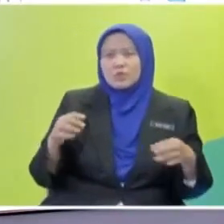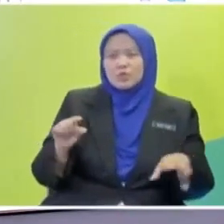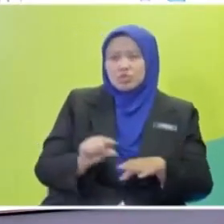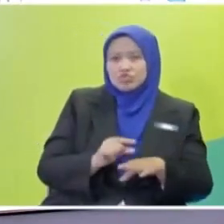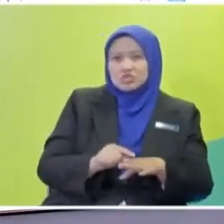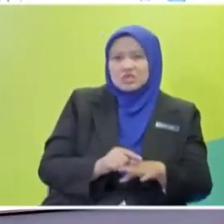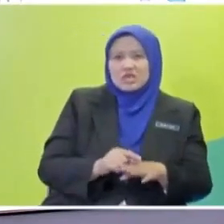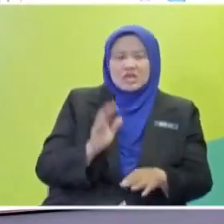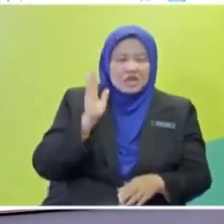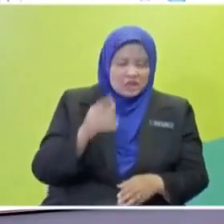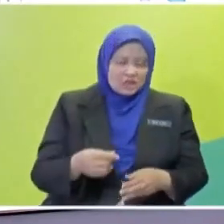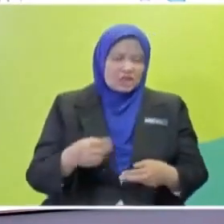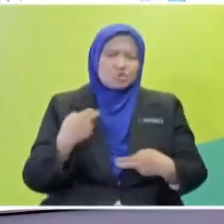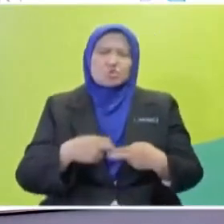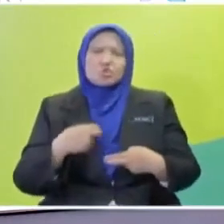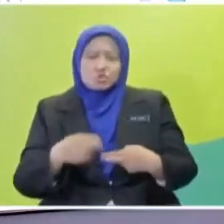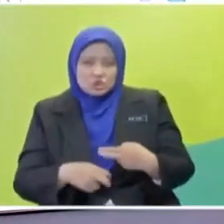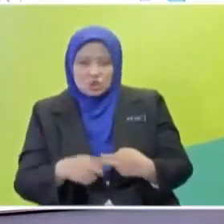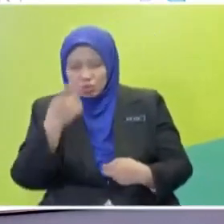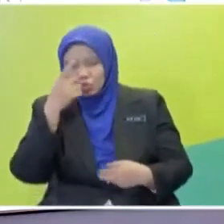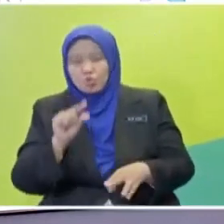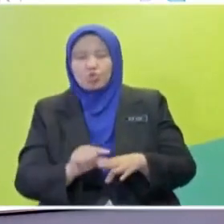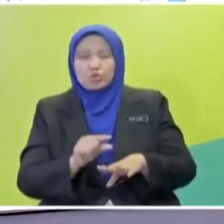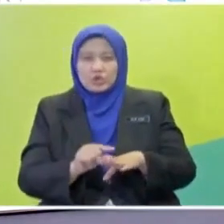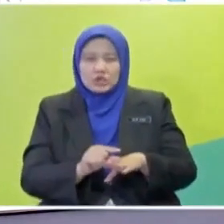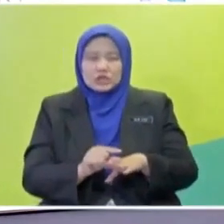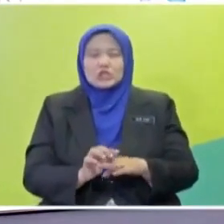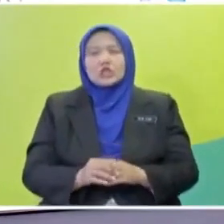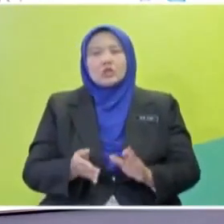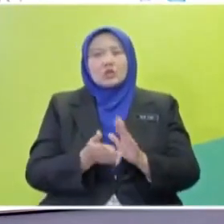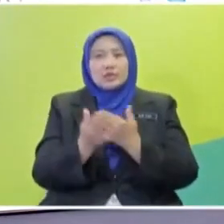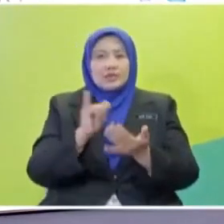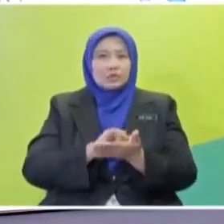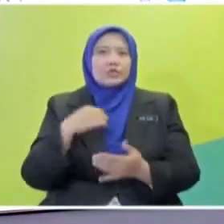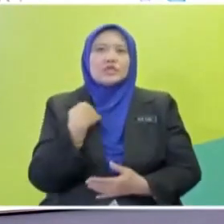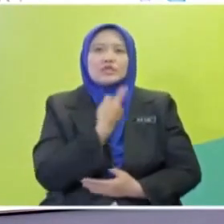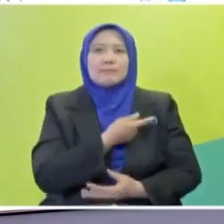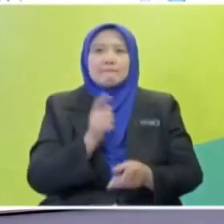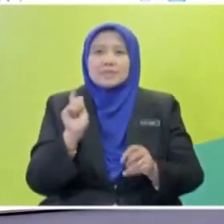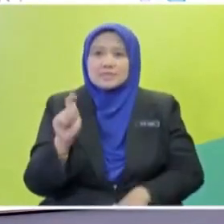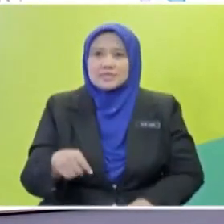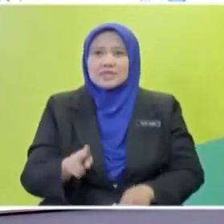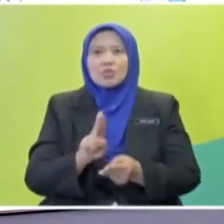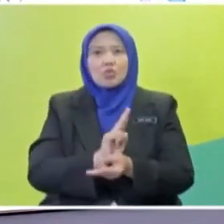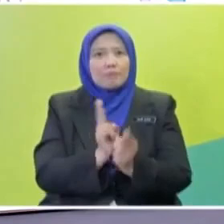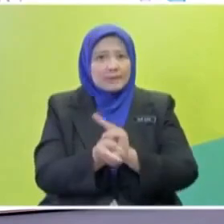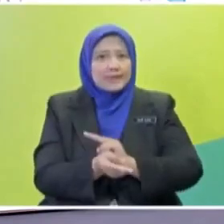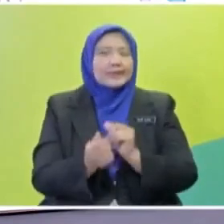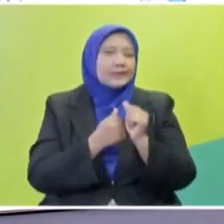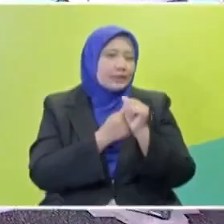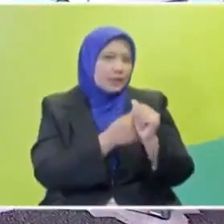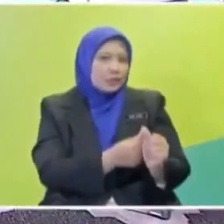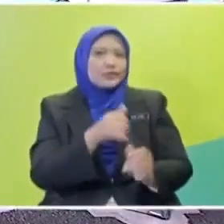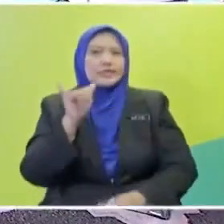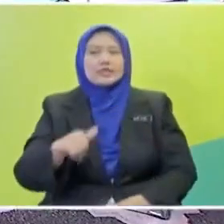beli. Yeah. Ha, katalah saiz selalu besar, contoh macam Syafika buat tadi, ialah 15 cm, panjang macam ni. Siapa nak gantung kad beg yang tak panjang sesuai, kan?